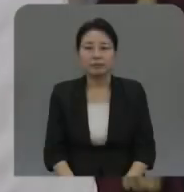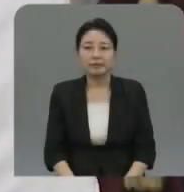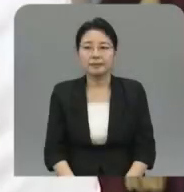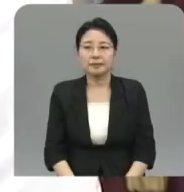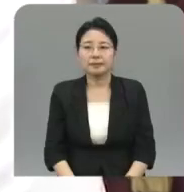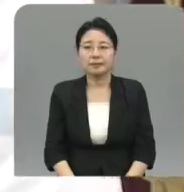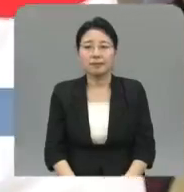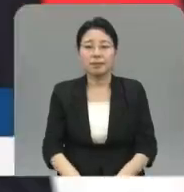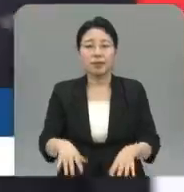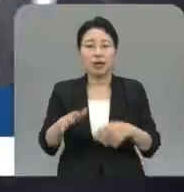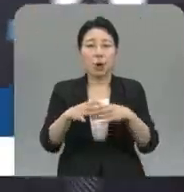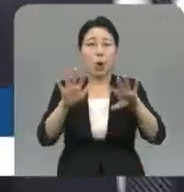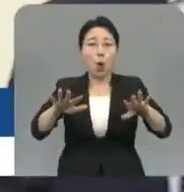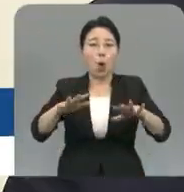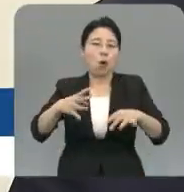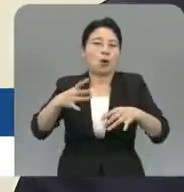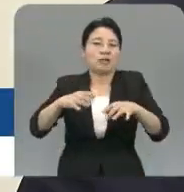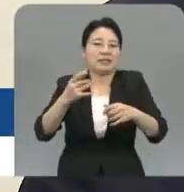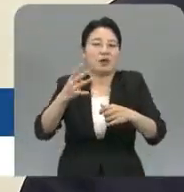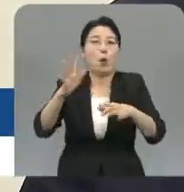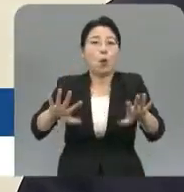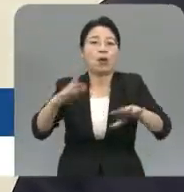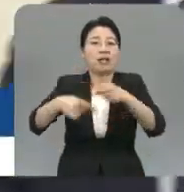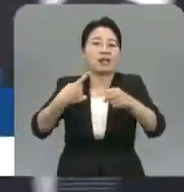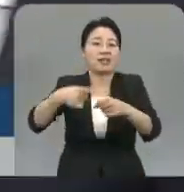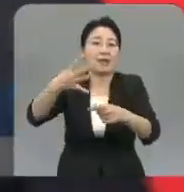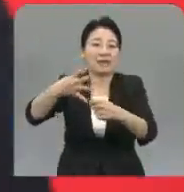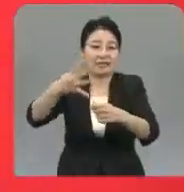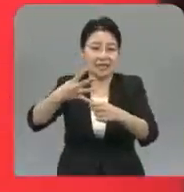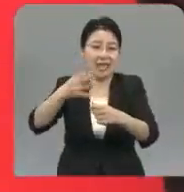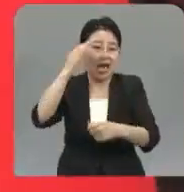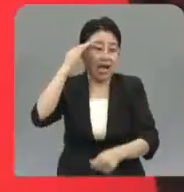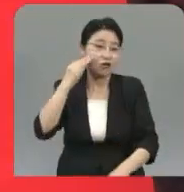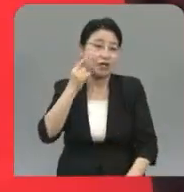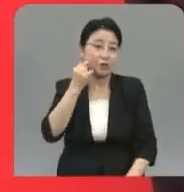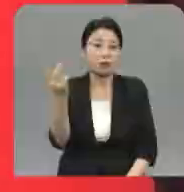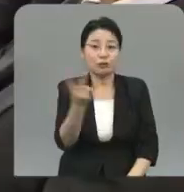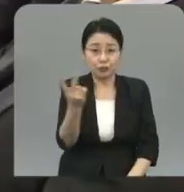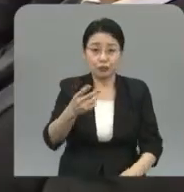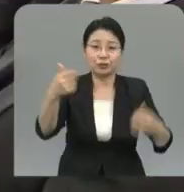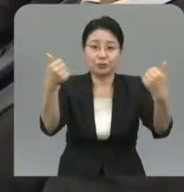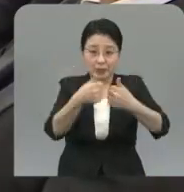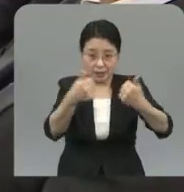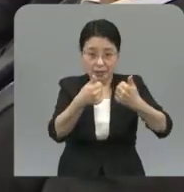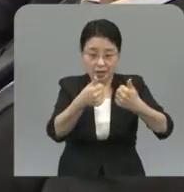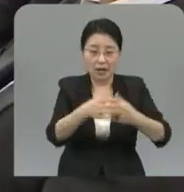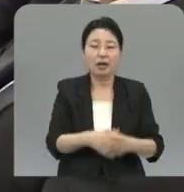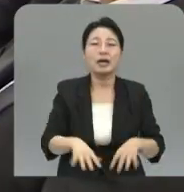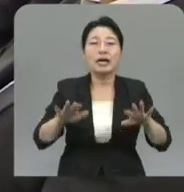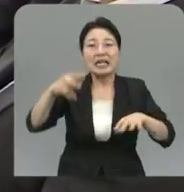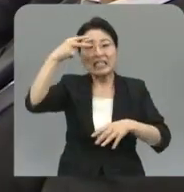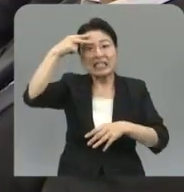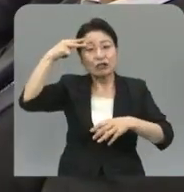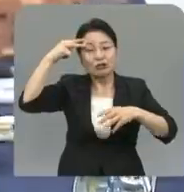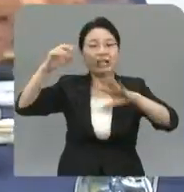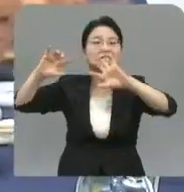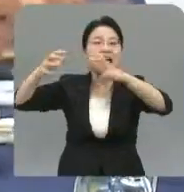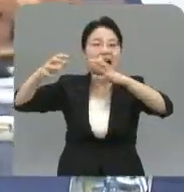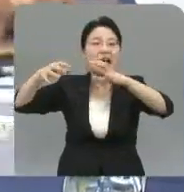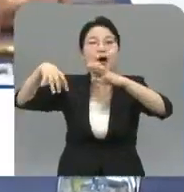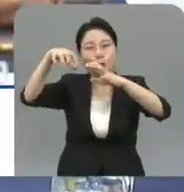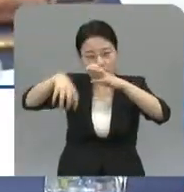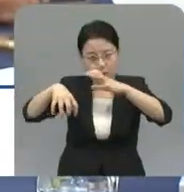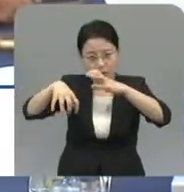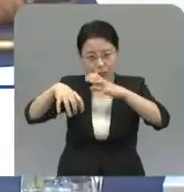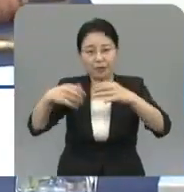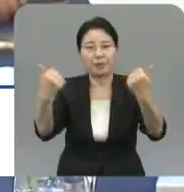lors du sommet tenu hier avec le Premier ministre japonais le chef de l'État sud-coréen a donné de nouveau la priorité à la santé et